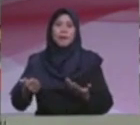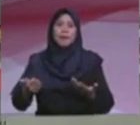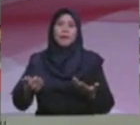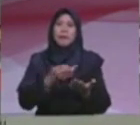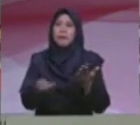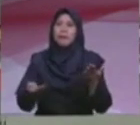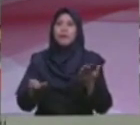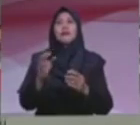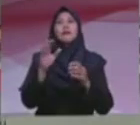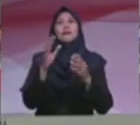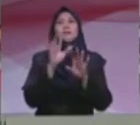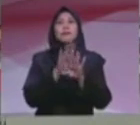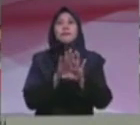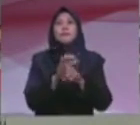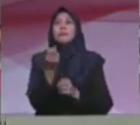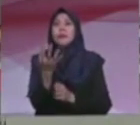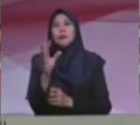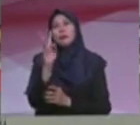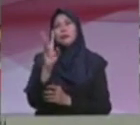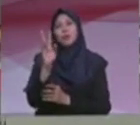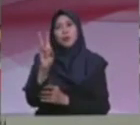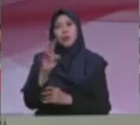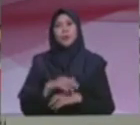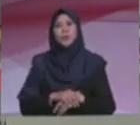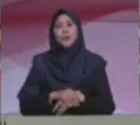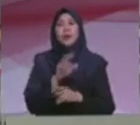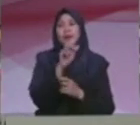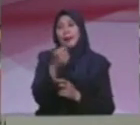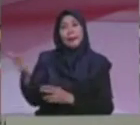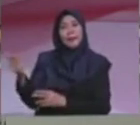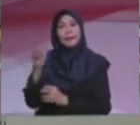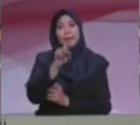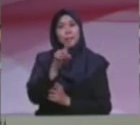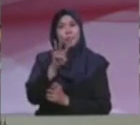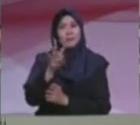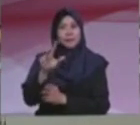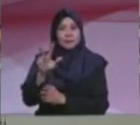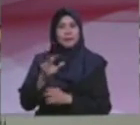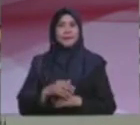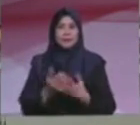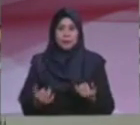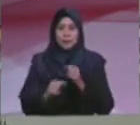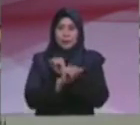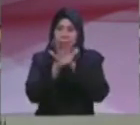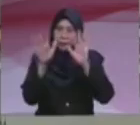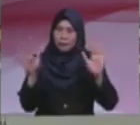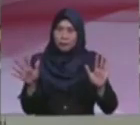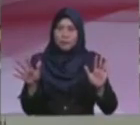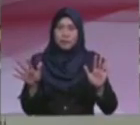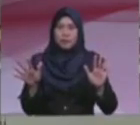seramai 67, dan lain-lain adalah 143. Jadi jelas menunjukkan